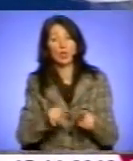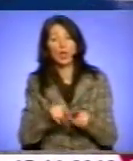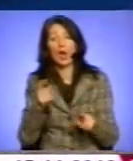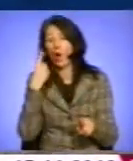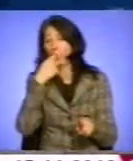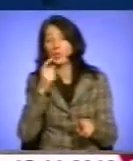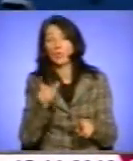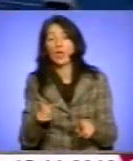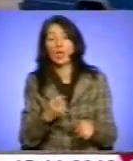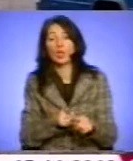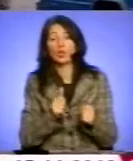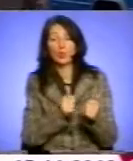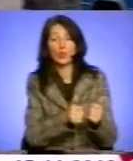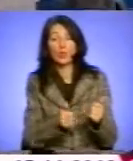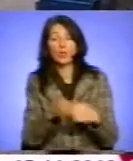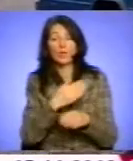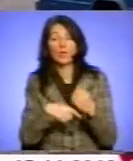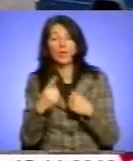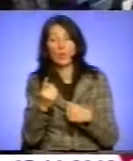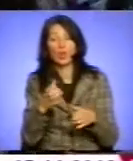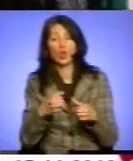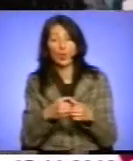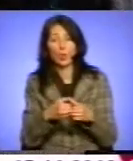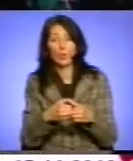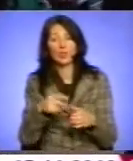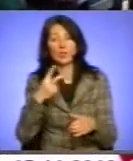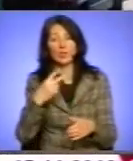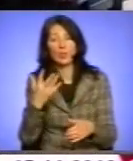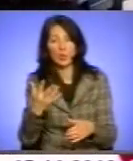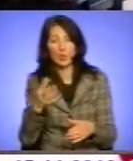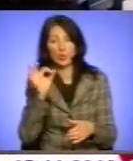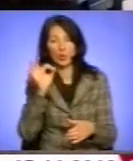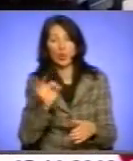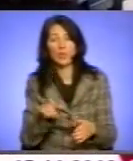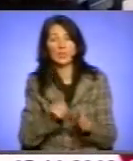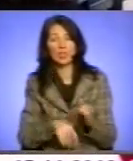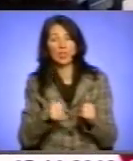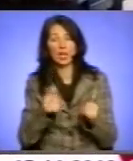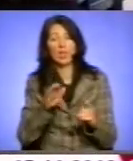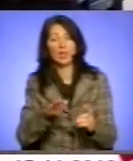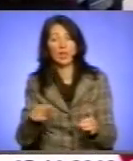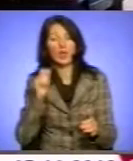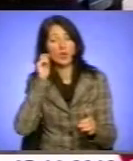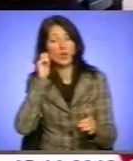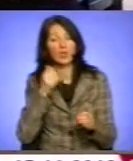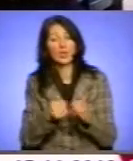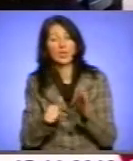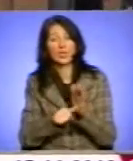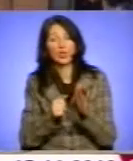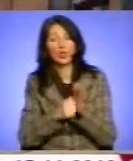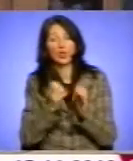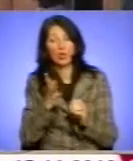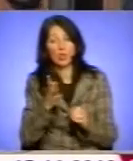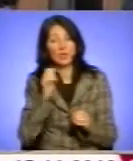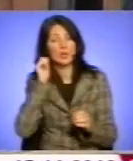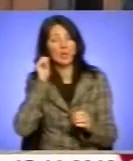супроводжують інваліда загального захворювання першої групи. 25% знижка для дітей віком від 6 до 14 років.